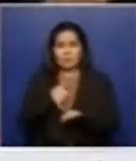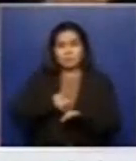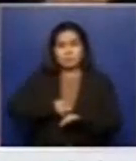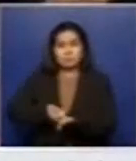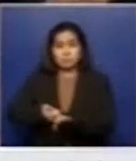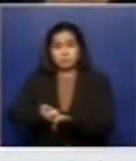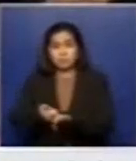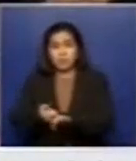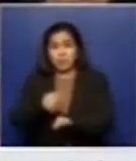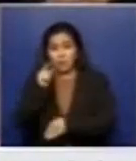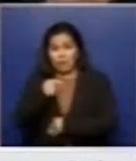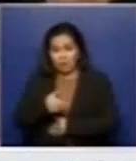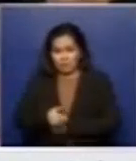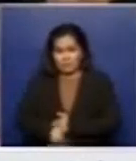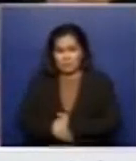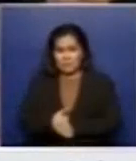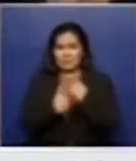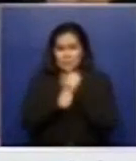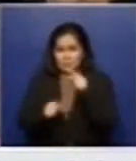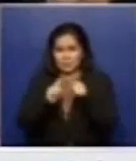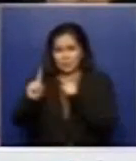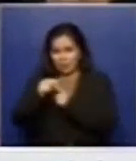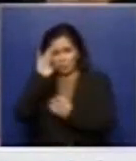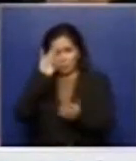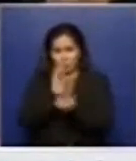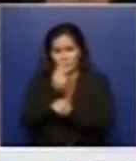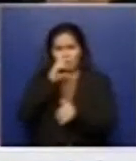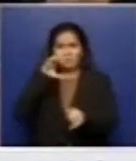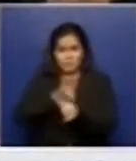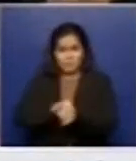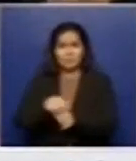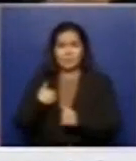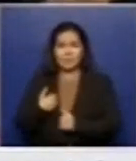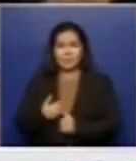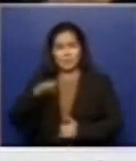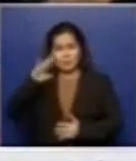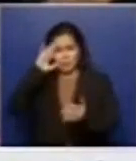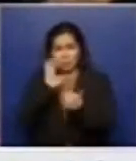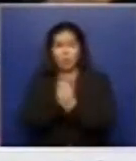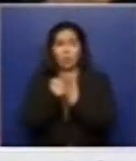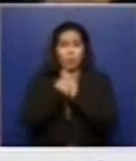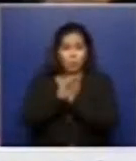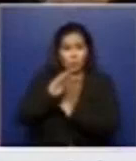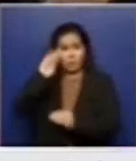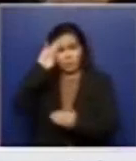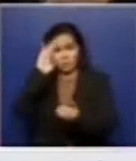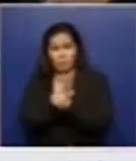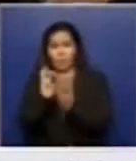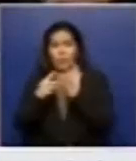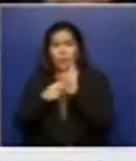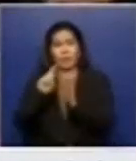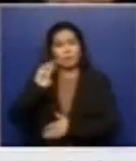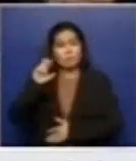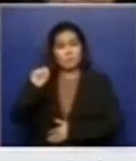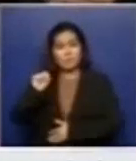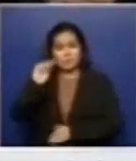าอะไรครับฉี่บนถนนขี้ใส่ถนนนะครับสพ.เมืองอุบลสพ.วารินสพ.สว่างวี